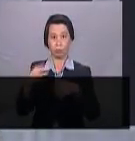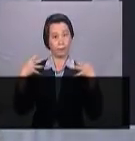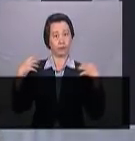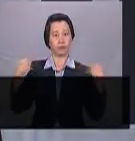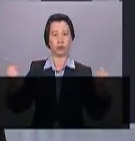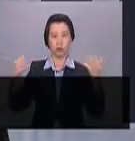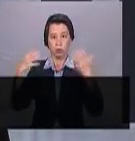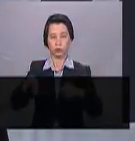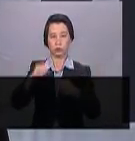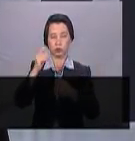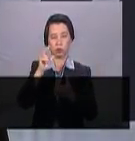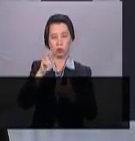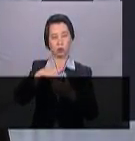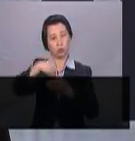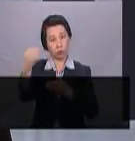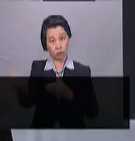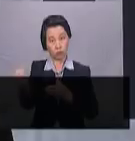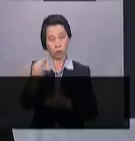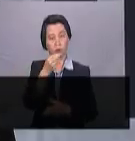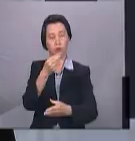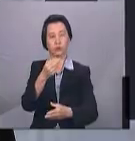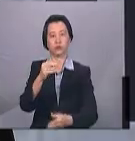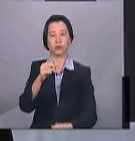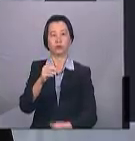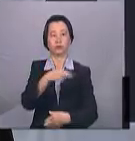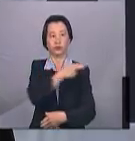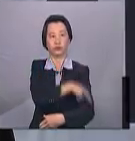telah discharge daripada ward adalah sebanyak